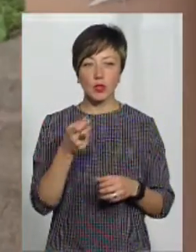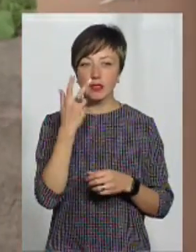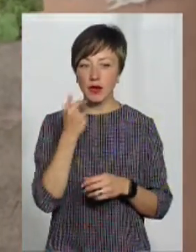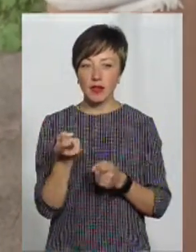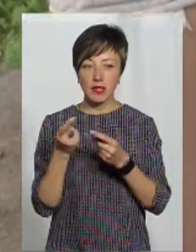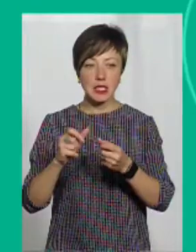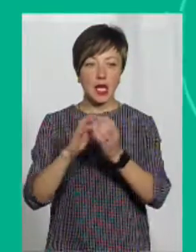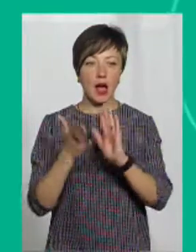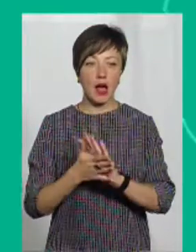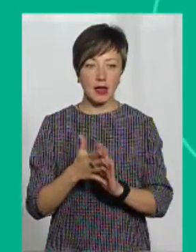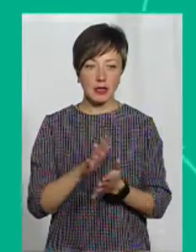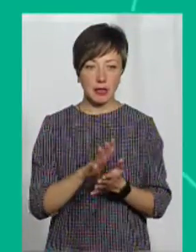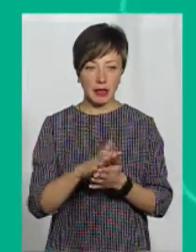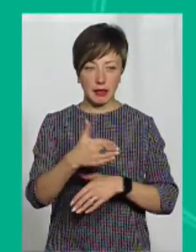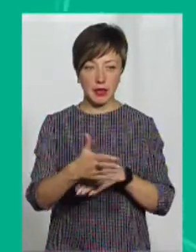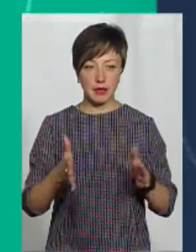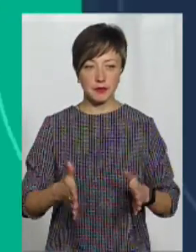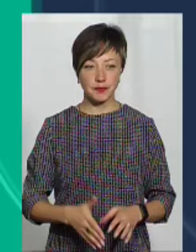у загальний смітник.